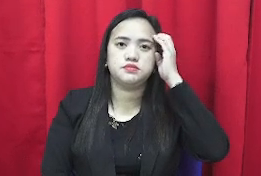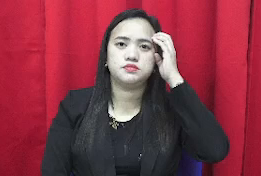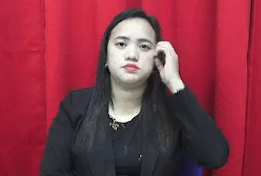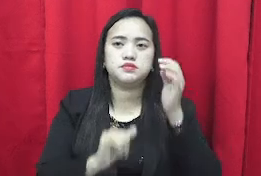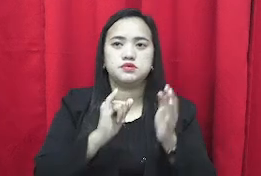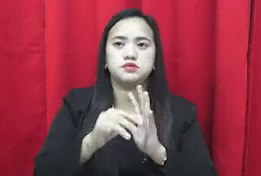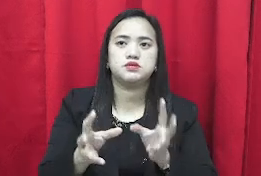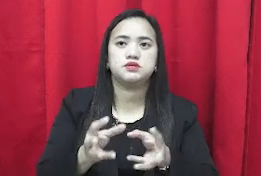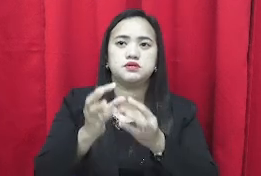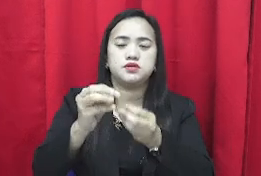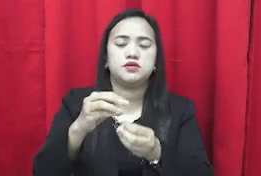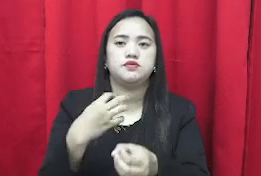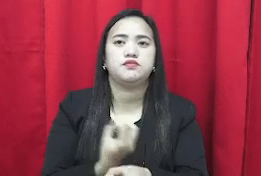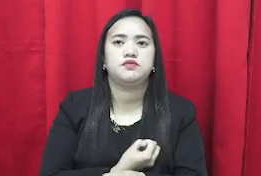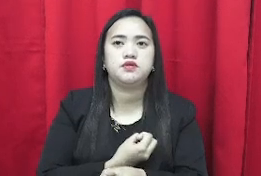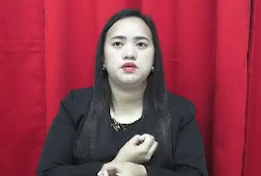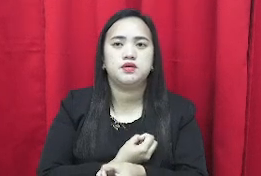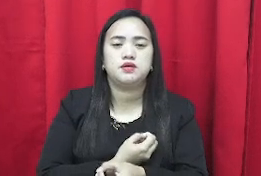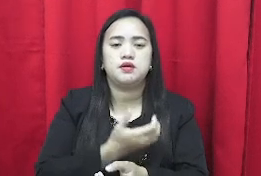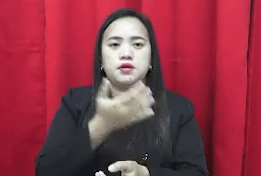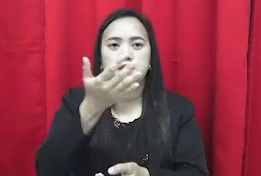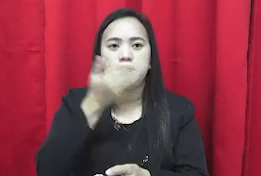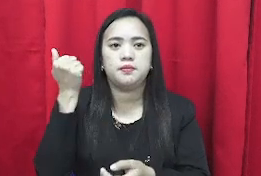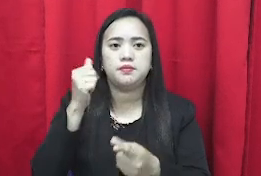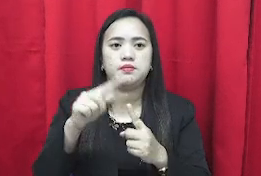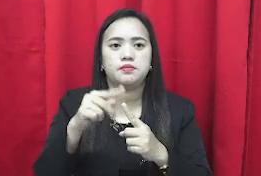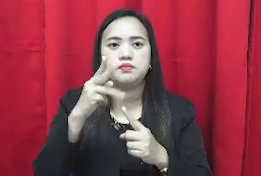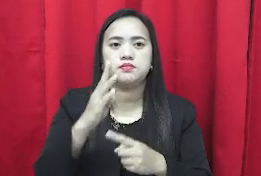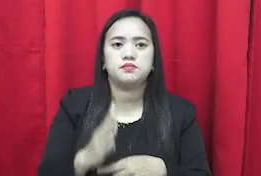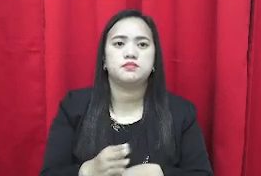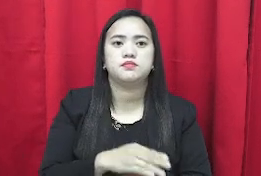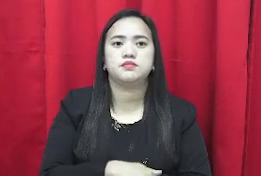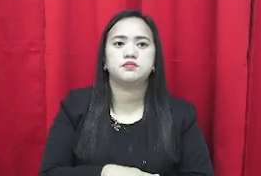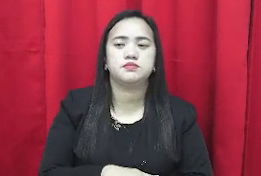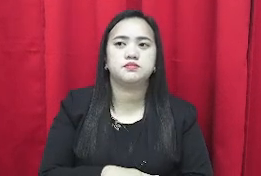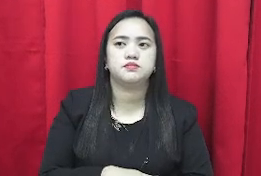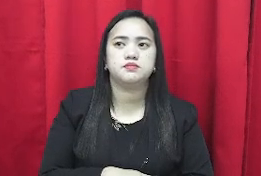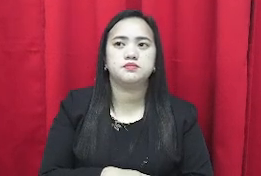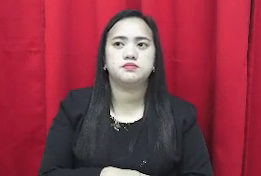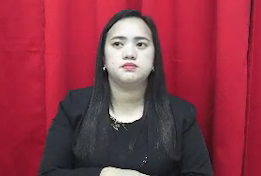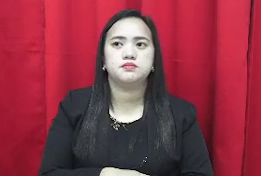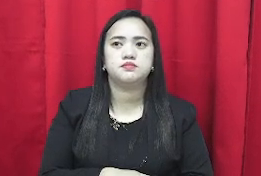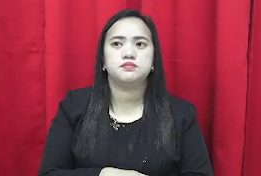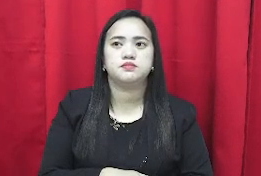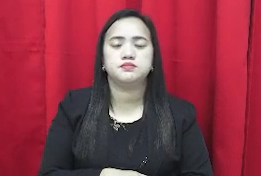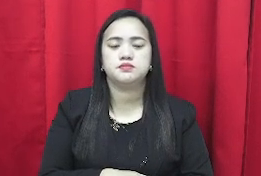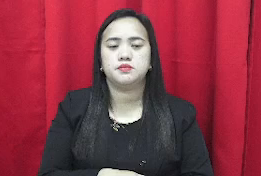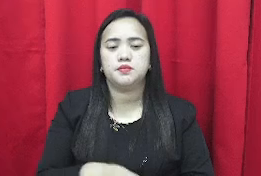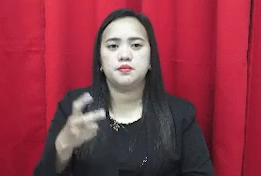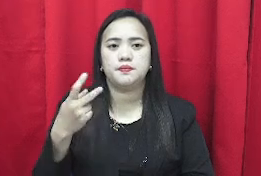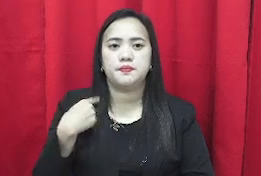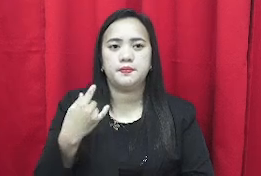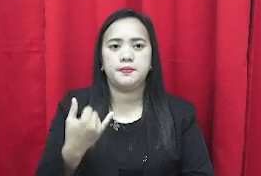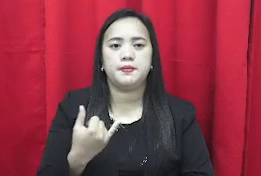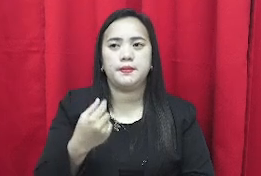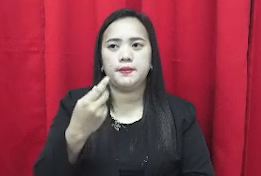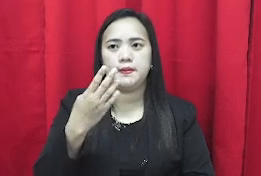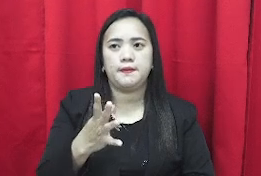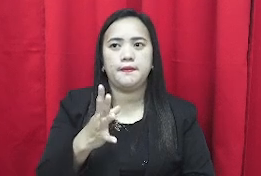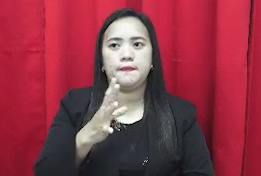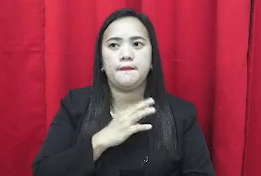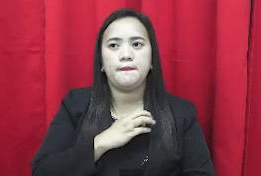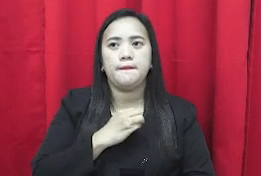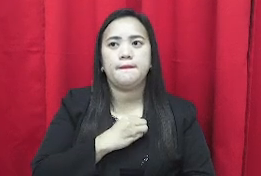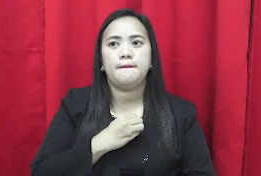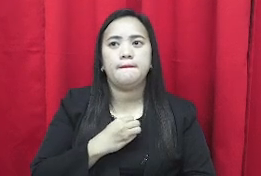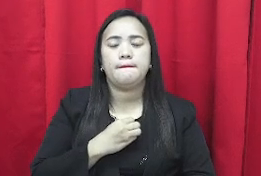ng pagtitiwala sa Diyos at ah ang ah Diyos naman ang may kontrol ng lahat ng bagay pero paano kapag